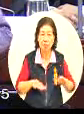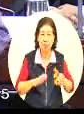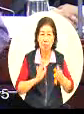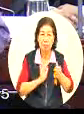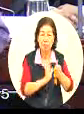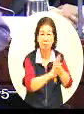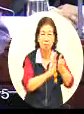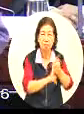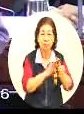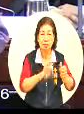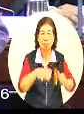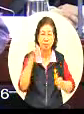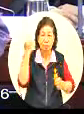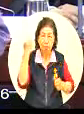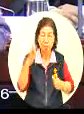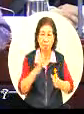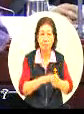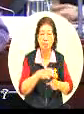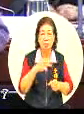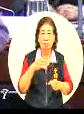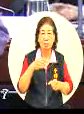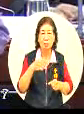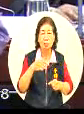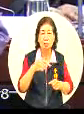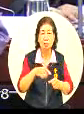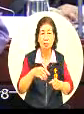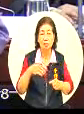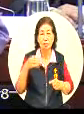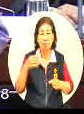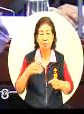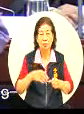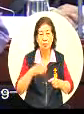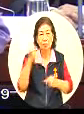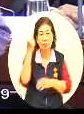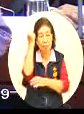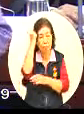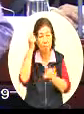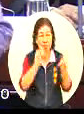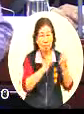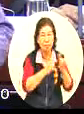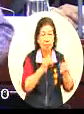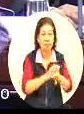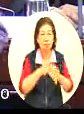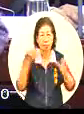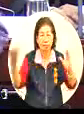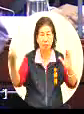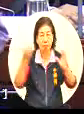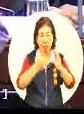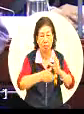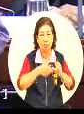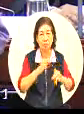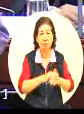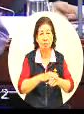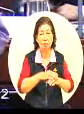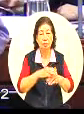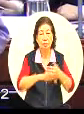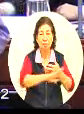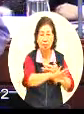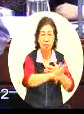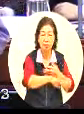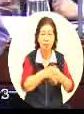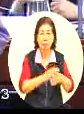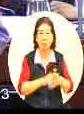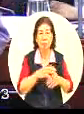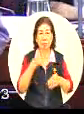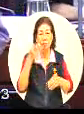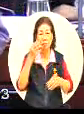够有新的住户哦，能够来进驻，然后来这个部分，一方面让黄埔新村